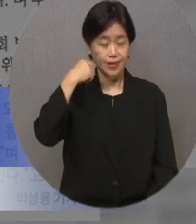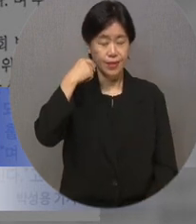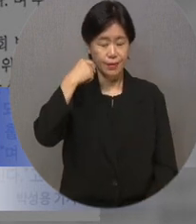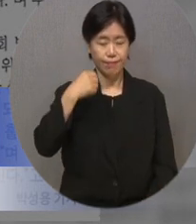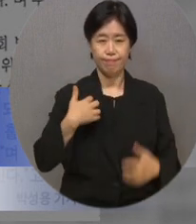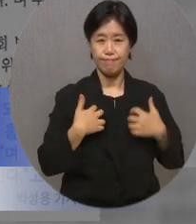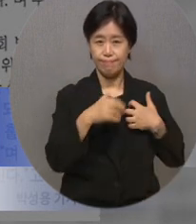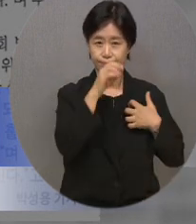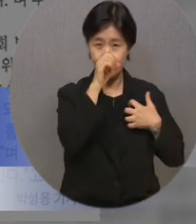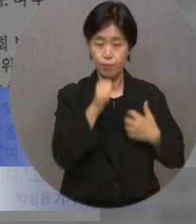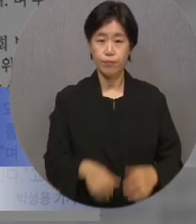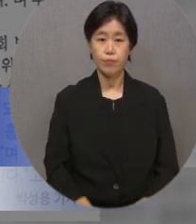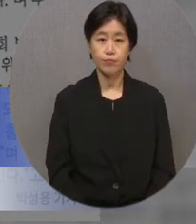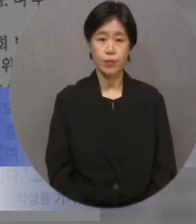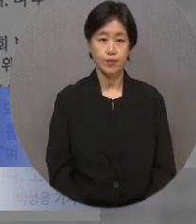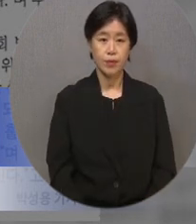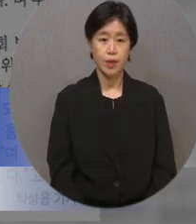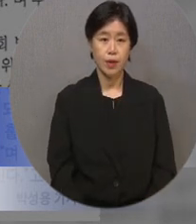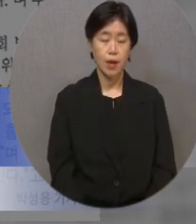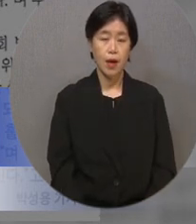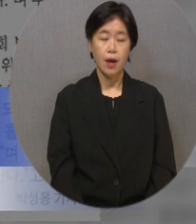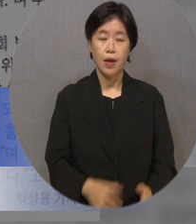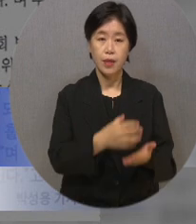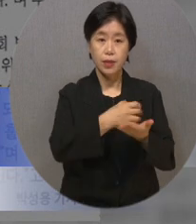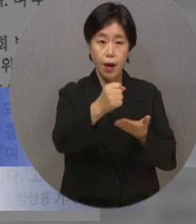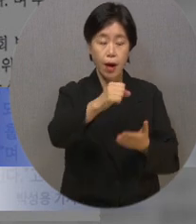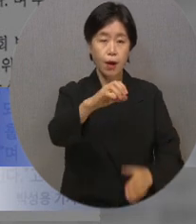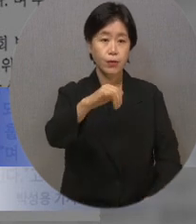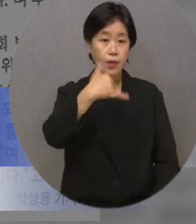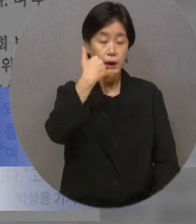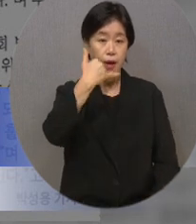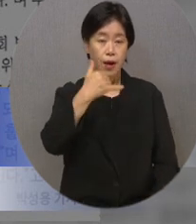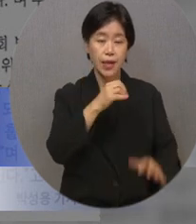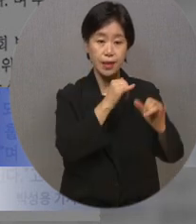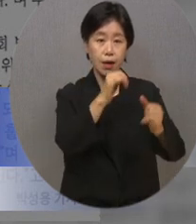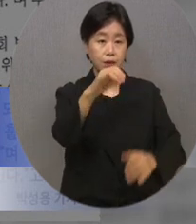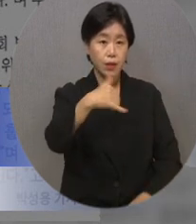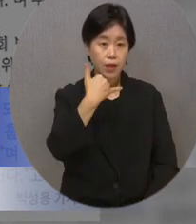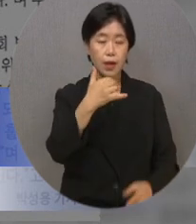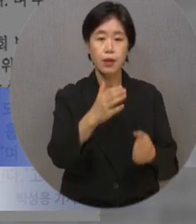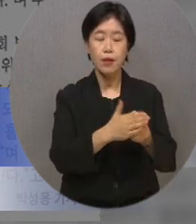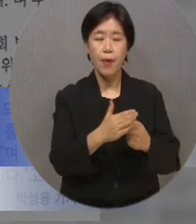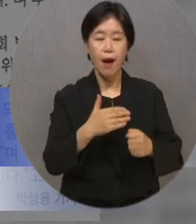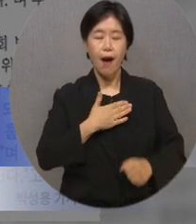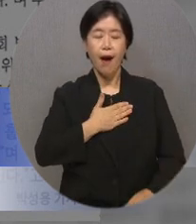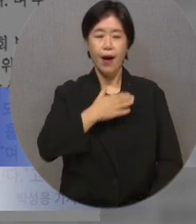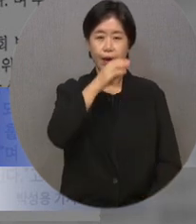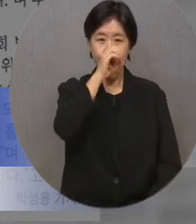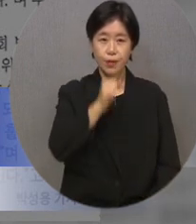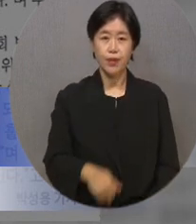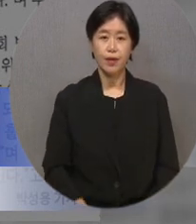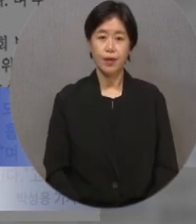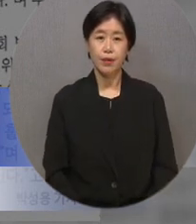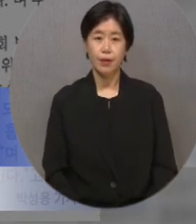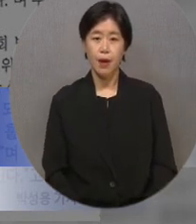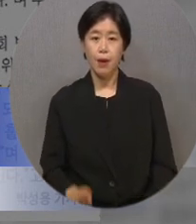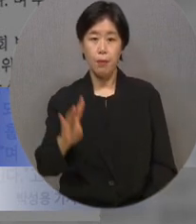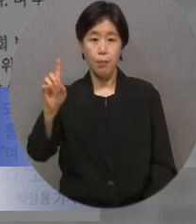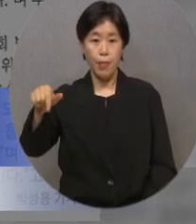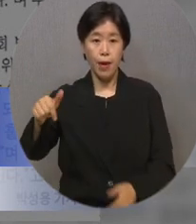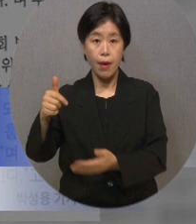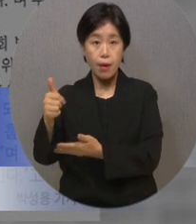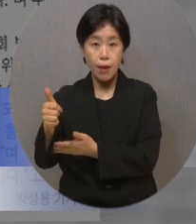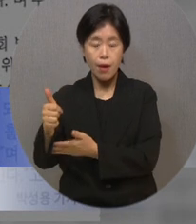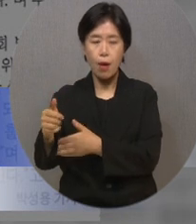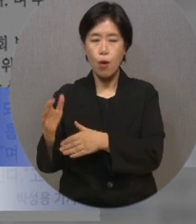뛰어올랐다 당선 전화에 숨이 멎는 듯 했다며 기쁨을 표했고 백지연 화가는 요즘 작아지는 느낌이